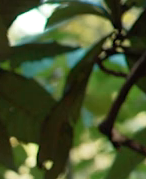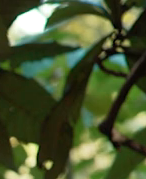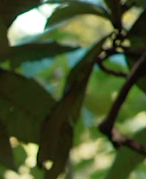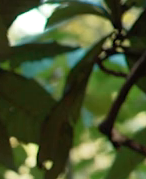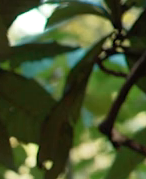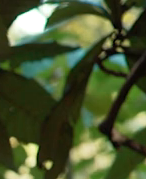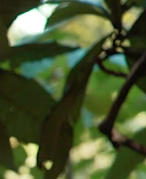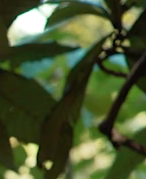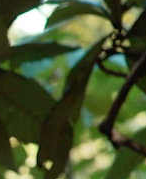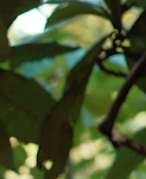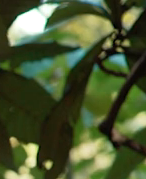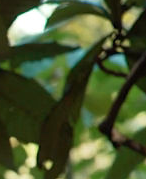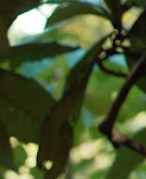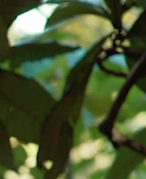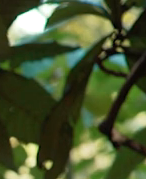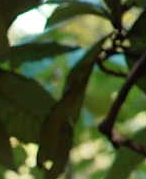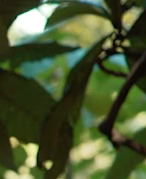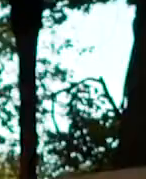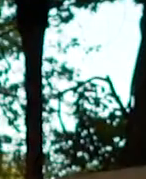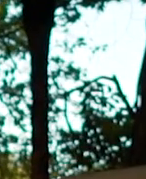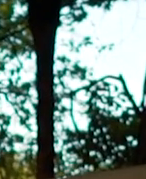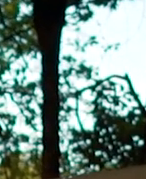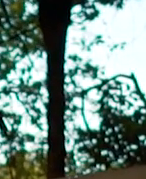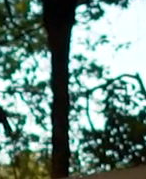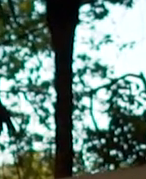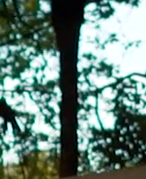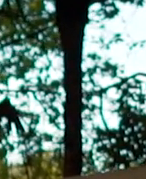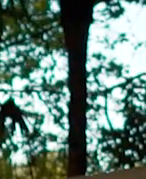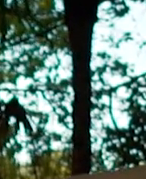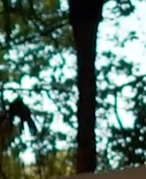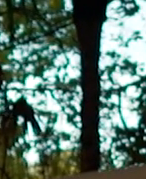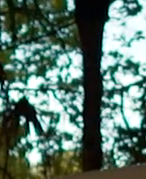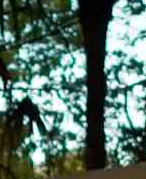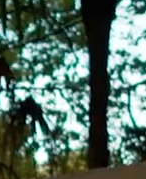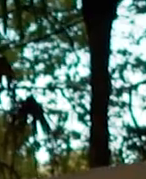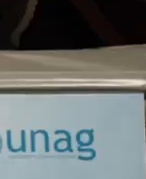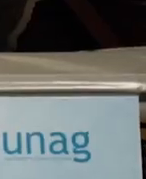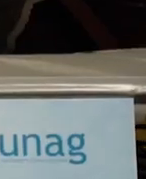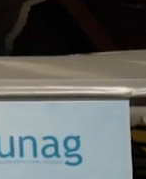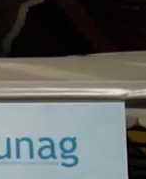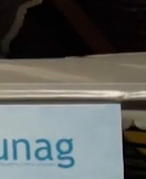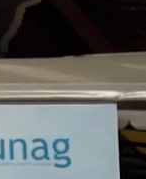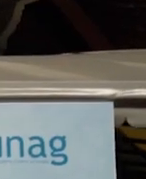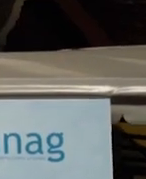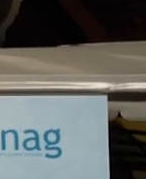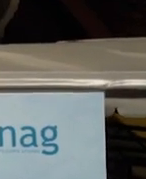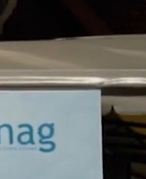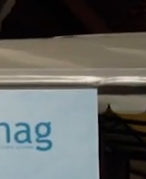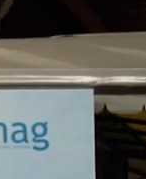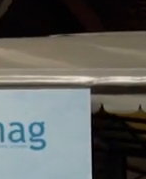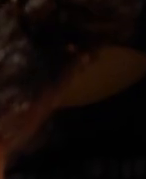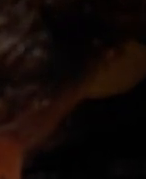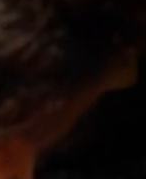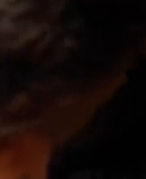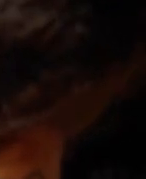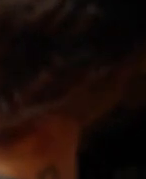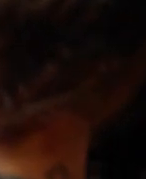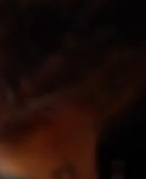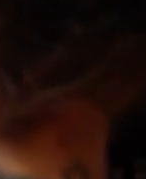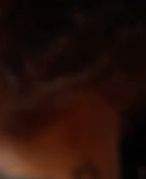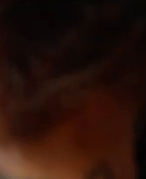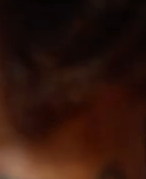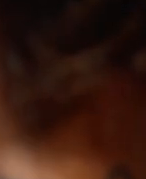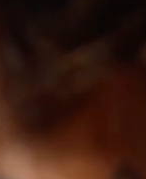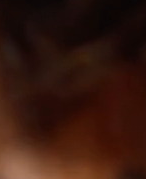გამარჯობათ, მე ვარ ნათია გვარი შარაშენიძე. ამჟამად ცხოვრობ ბათუმში. ფორუმებში ვღებულობთ მონაწილეობას